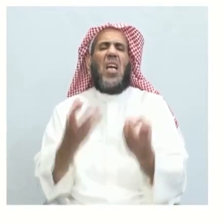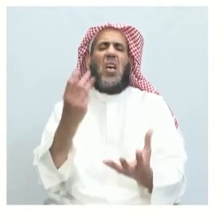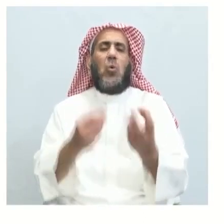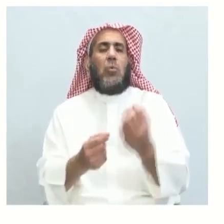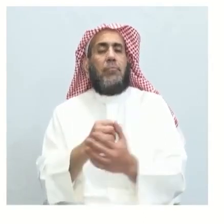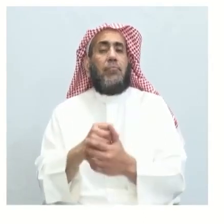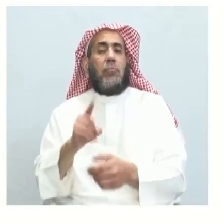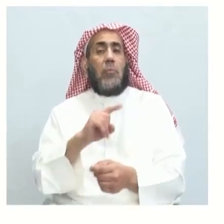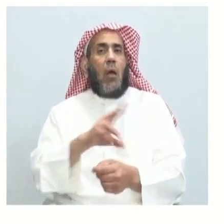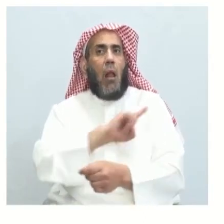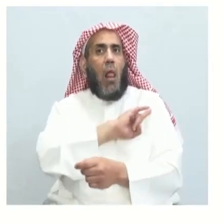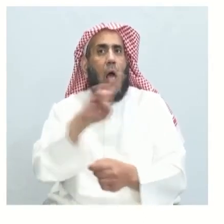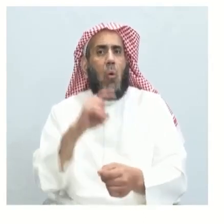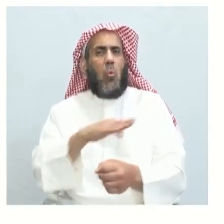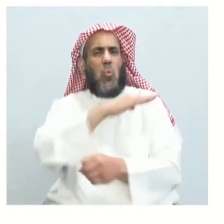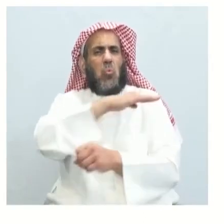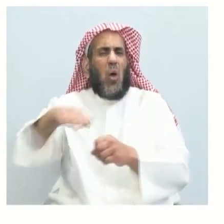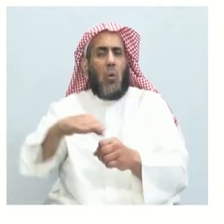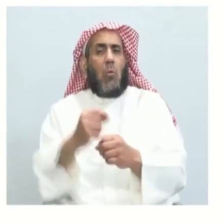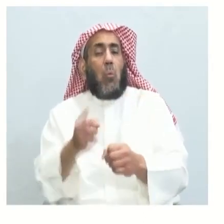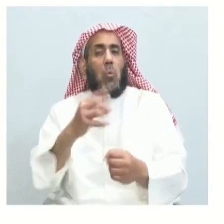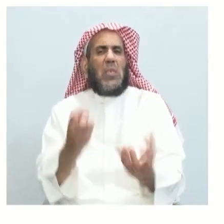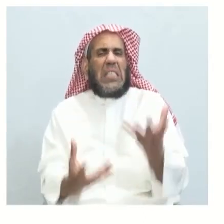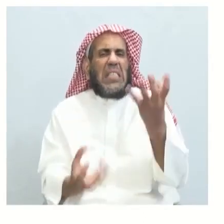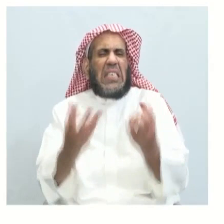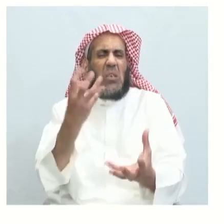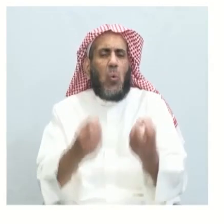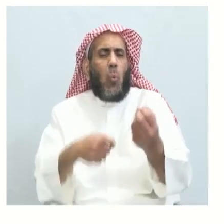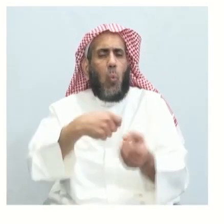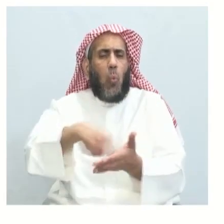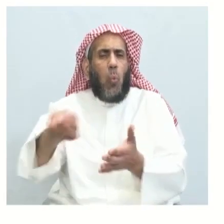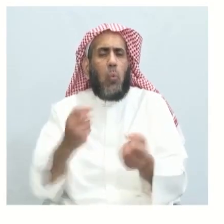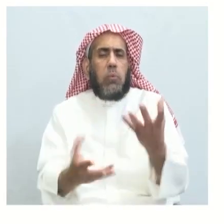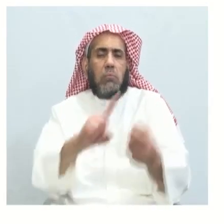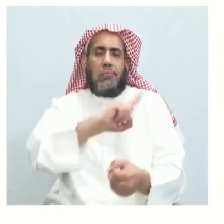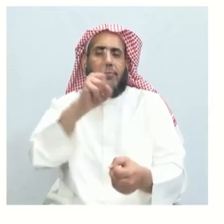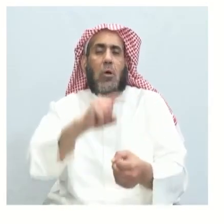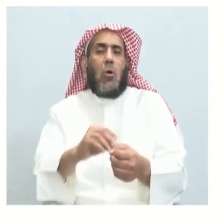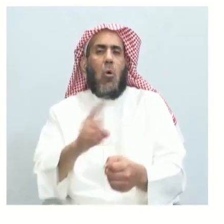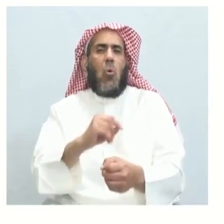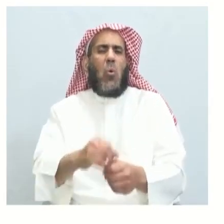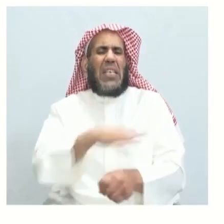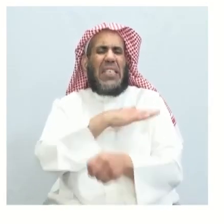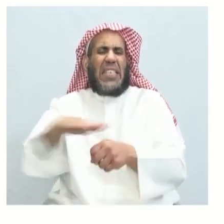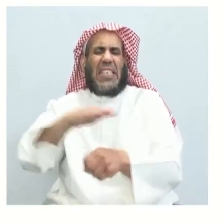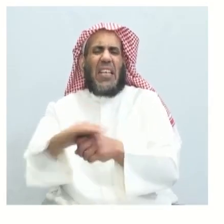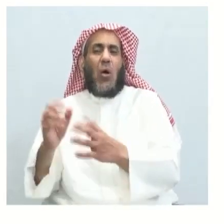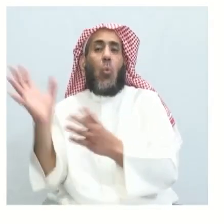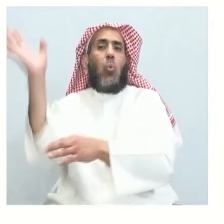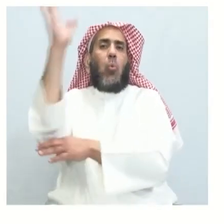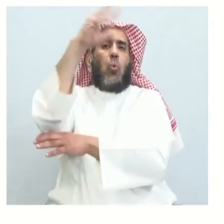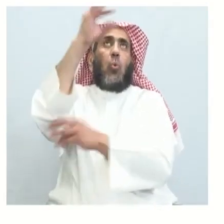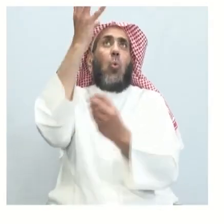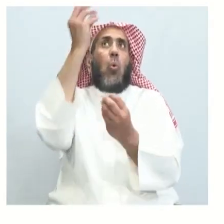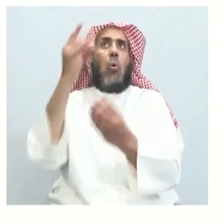ايضا نهاهم ان لا تقطعوا نخلا ولا تحرقوا ولا تحرقوا كذلك هذا النخل ولا تقطعوا شجره مثمره ايضا الفائده